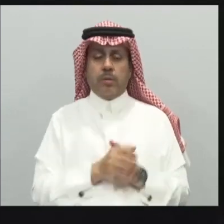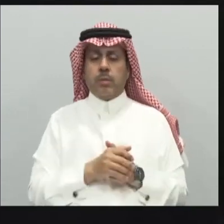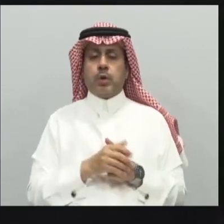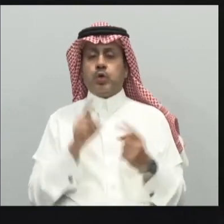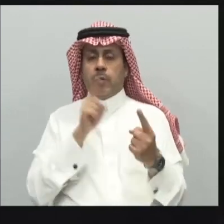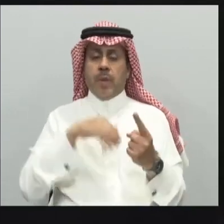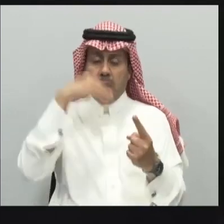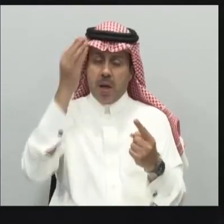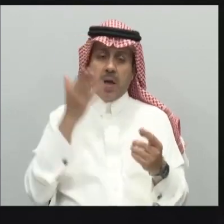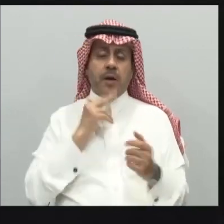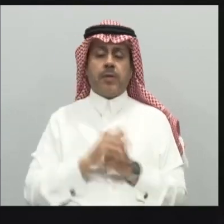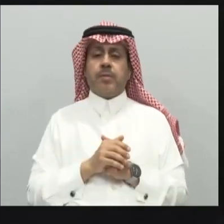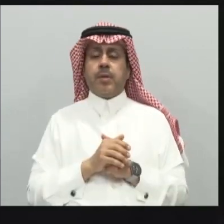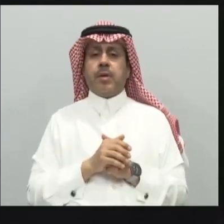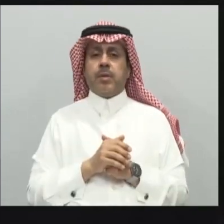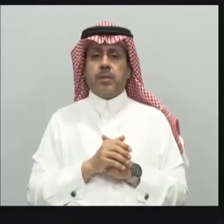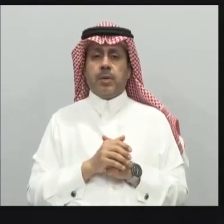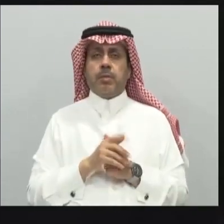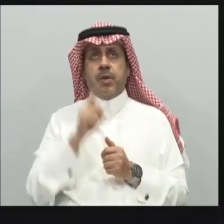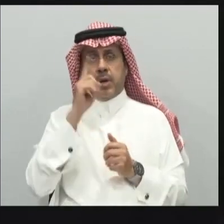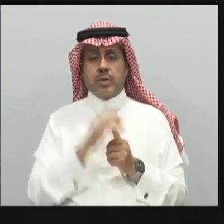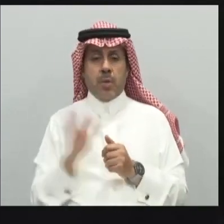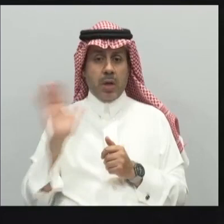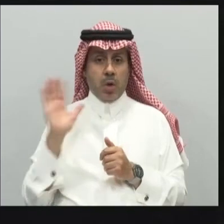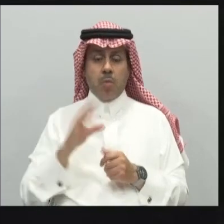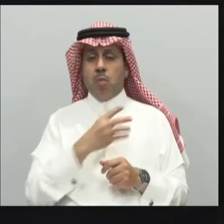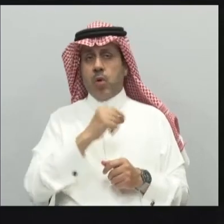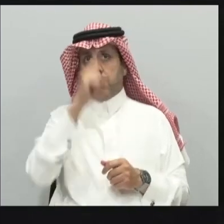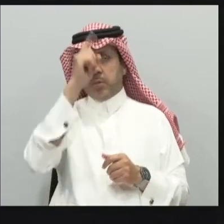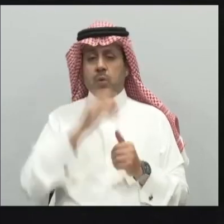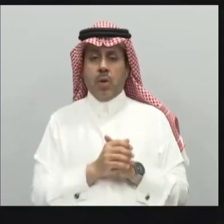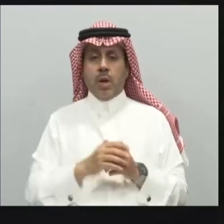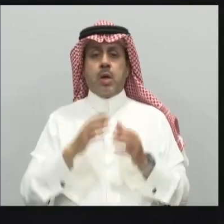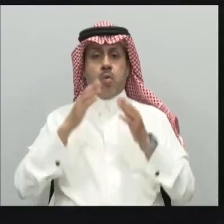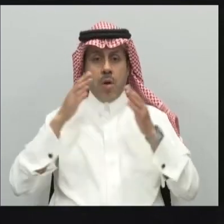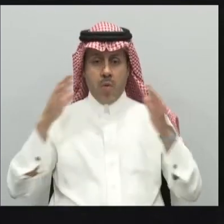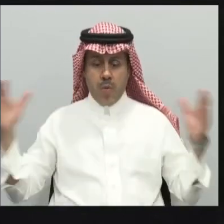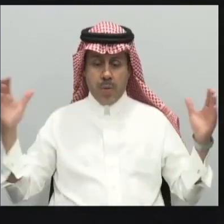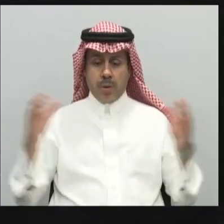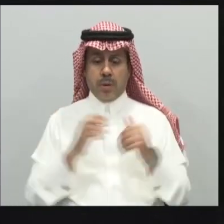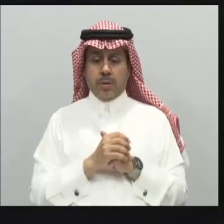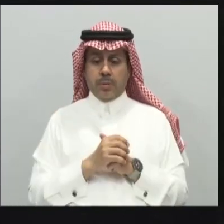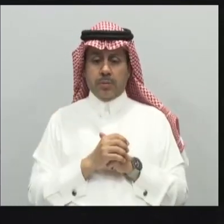القاكم على خير باذن الله تعالى والسلام عليكم ورحمه الله تعالى وبركاته